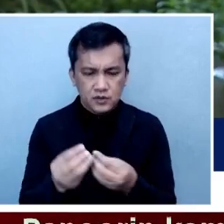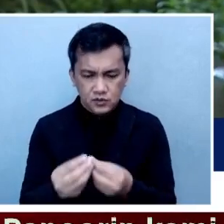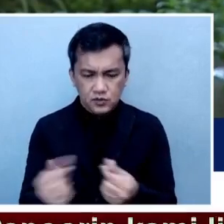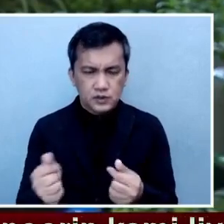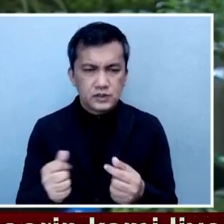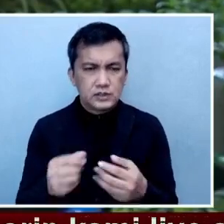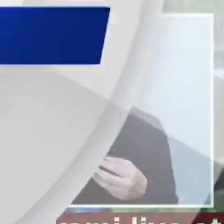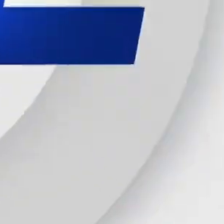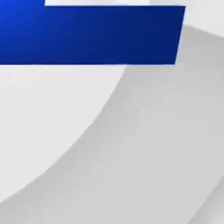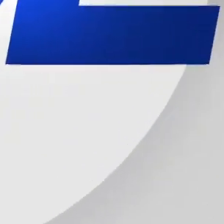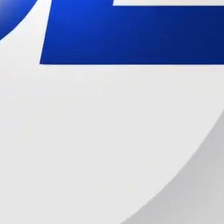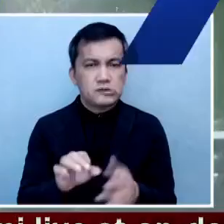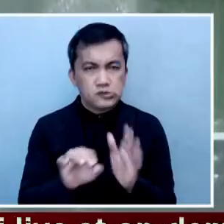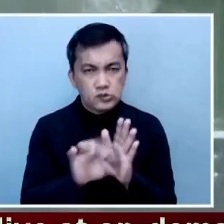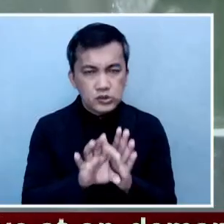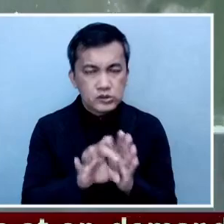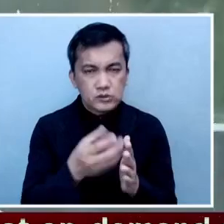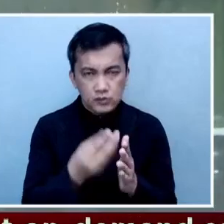sugat.